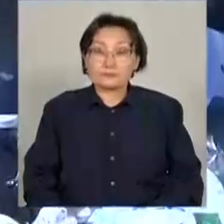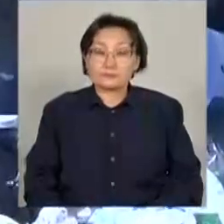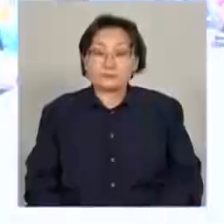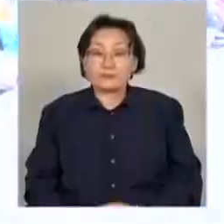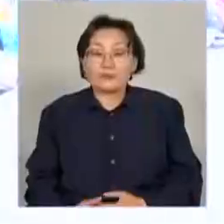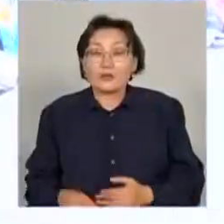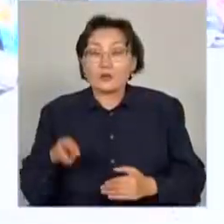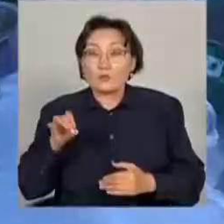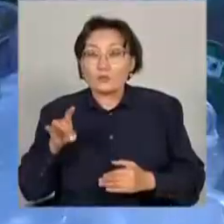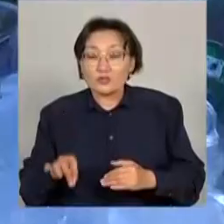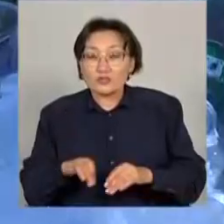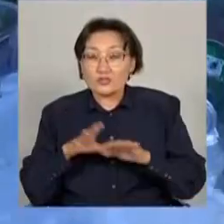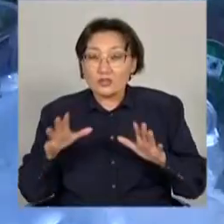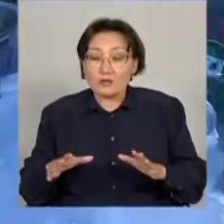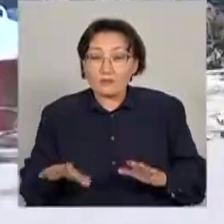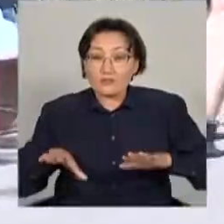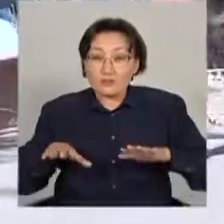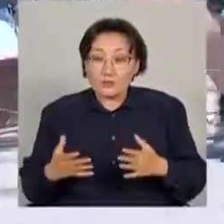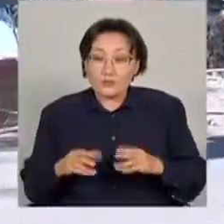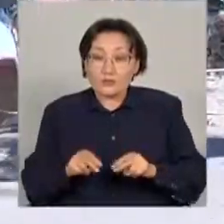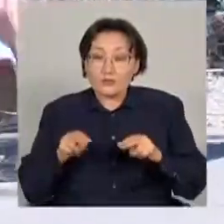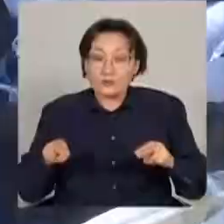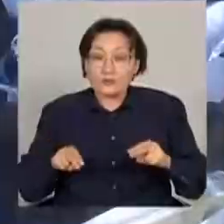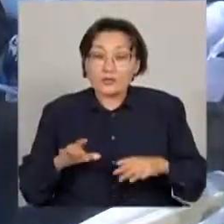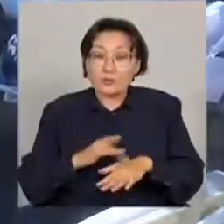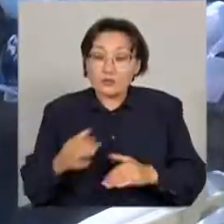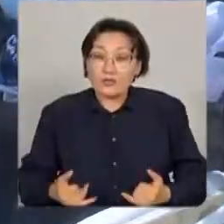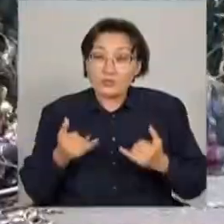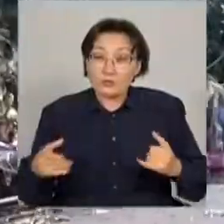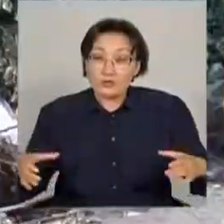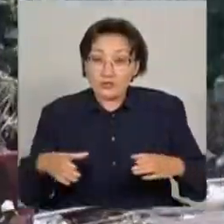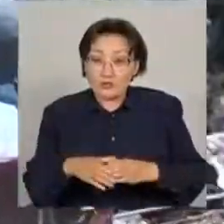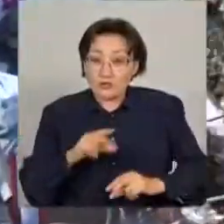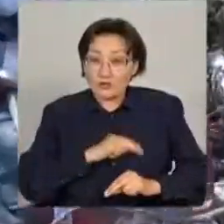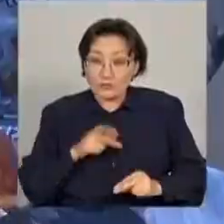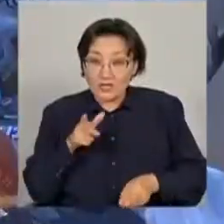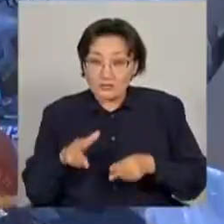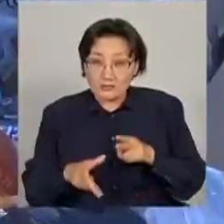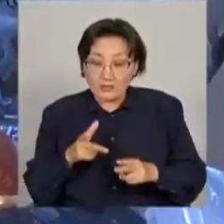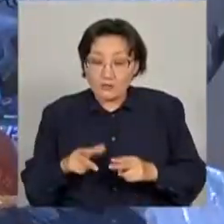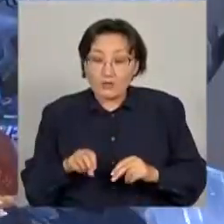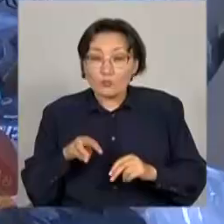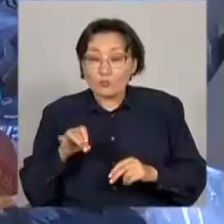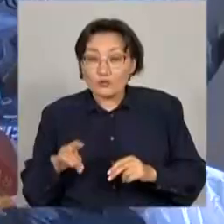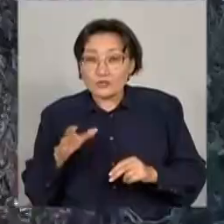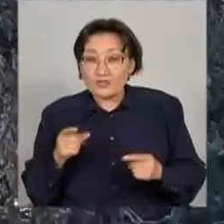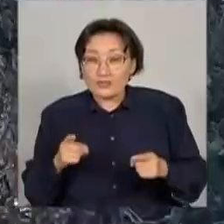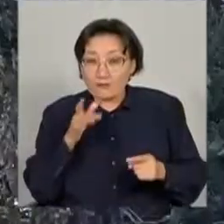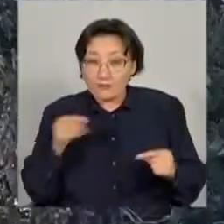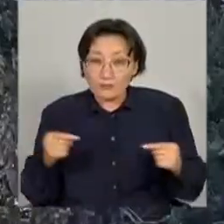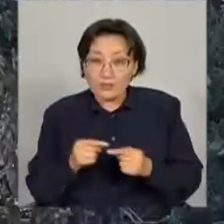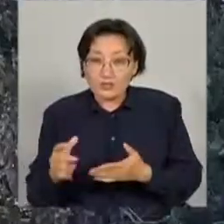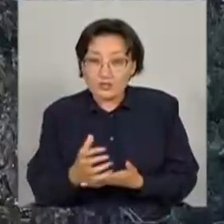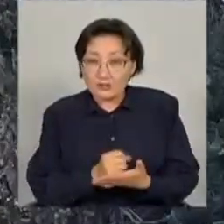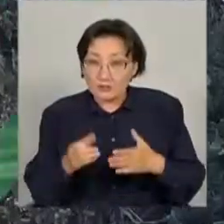Шашылған қоқыс шаршатты. Петропавлдықтар коммуналдық қызмет көрсететін компанияның жұмысына шағымданды. Қоқыс неге уақытылы алынбай?